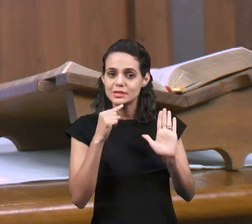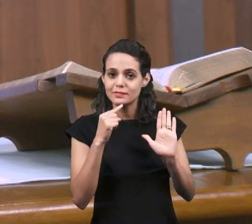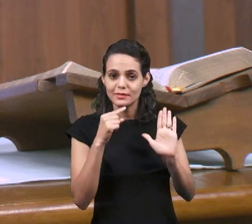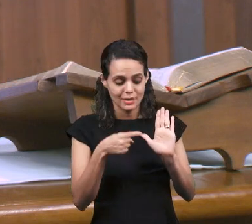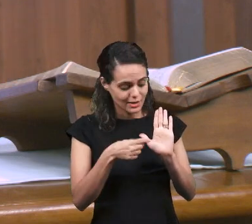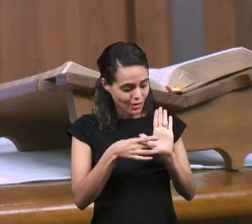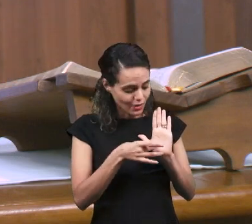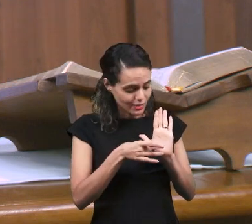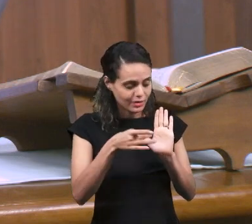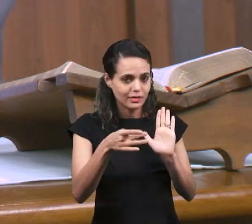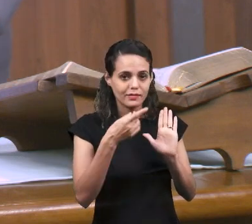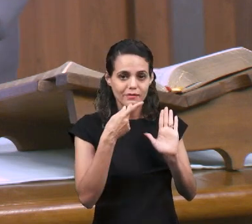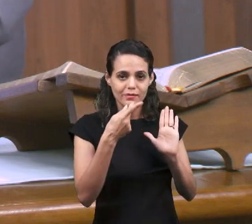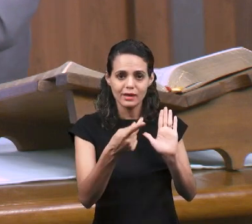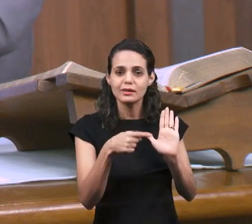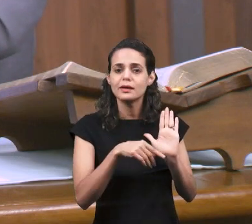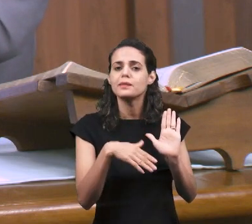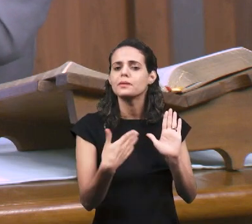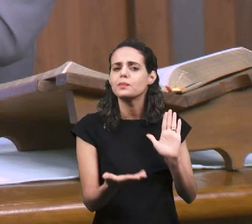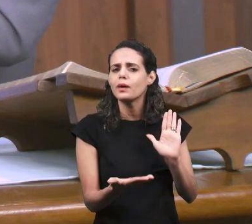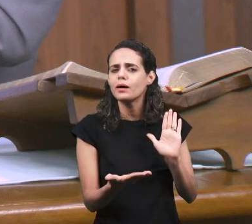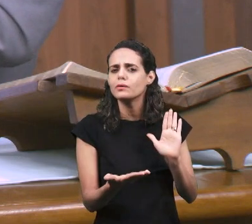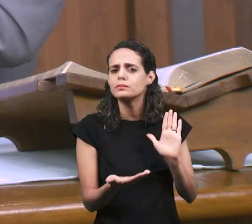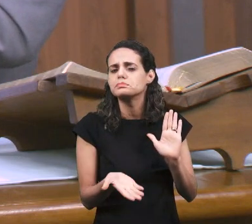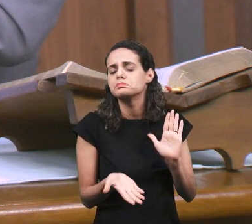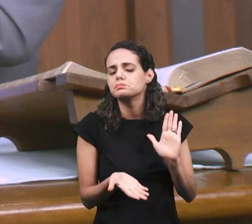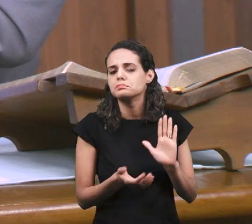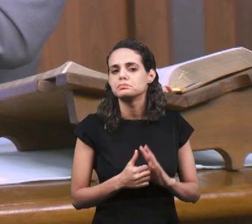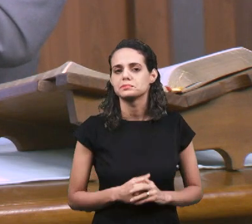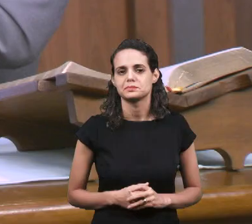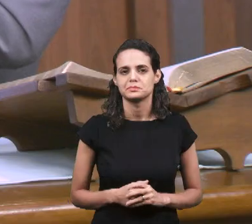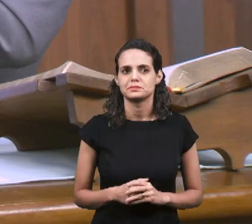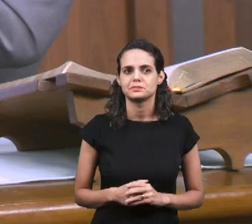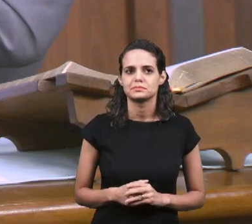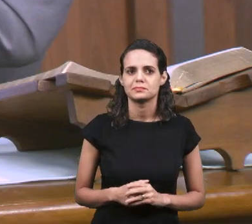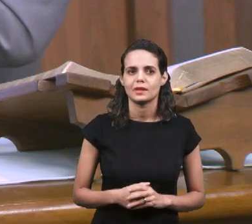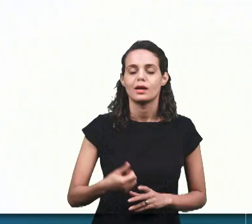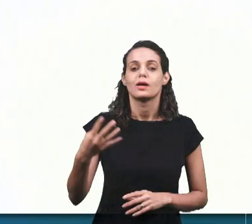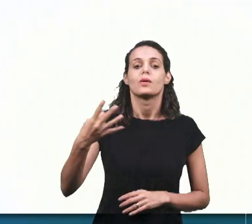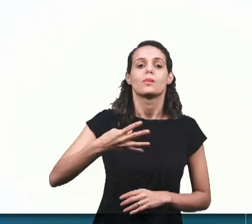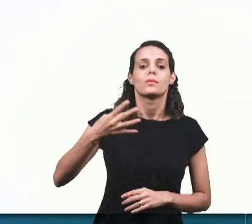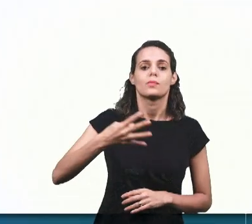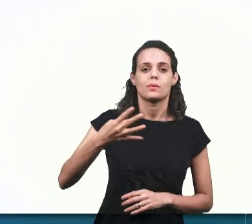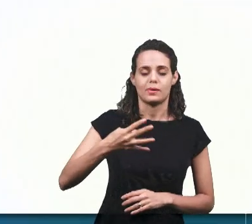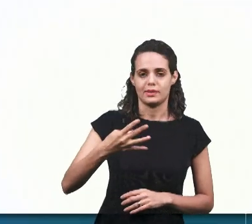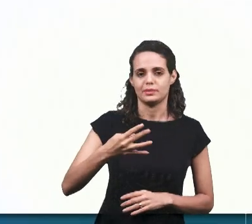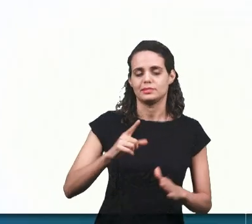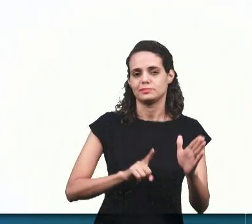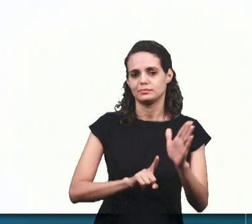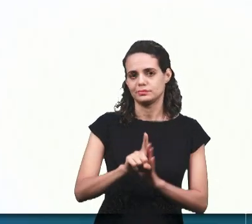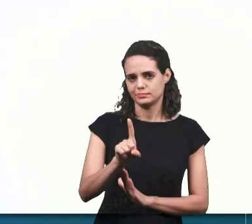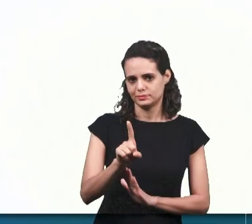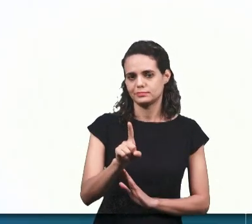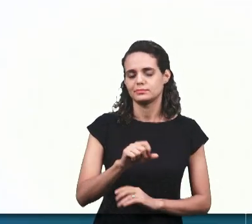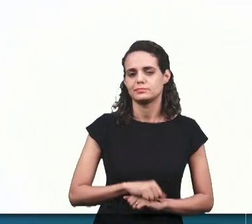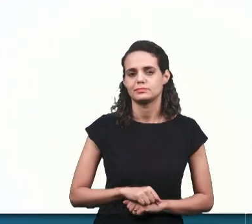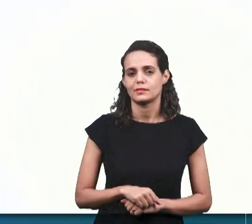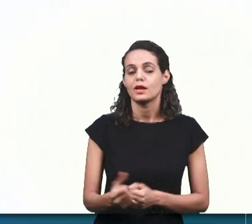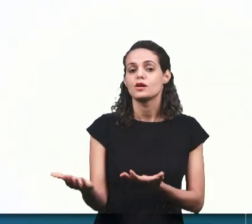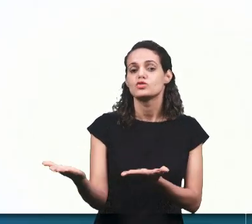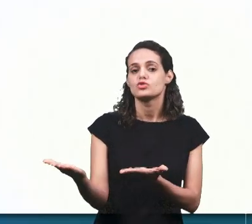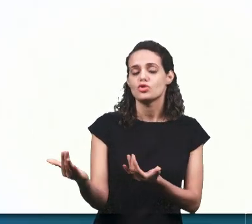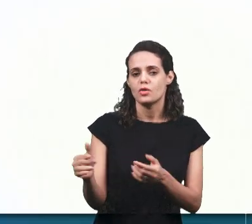trouve. Amen. Maintenant, la quatrième question, celle-ci s'adresse aux jeunes universitaires. Donc, quel